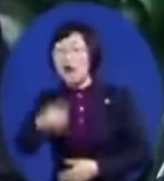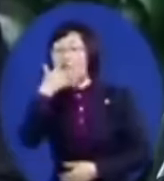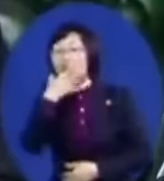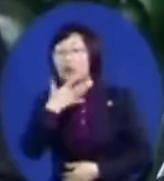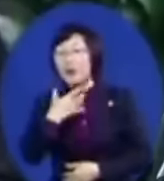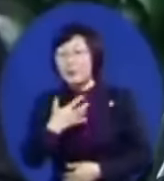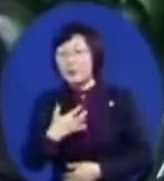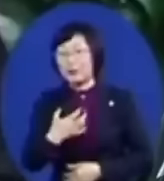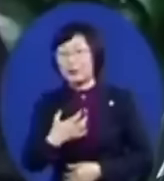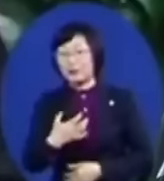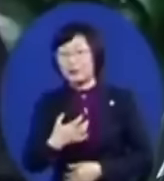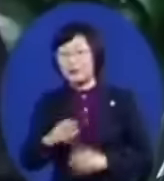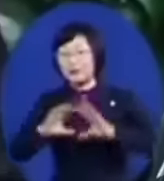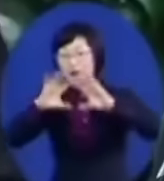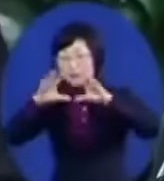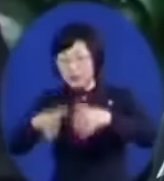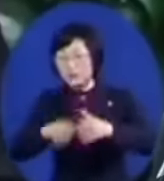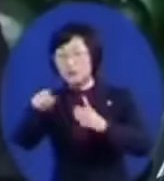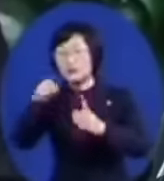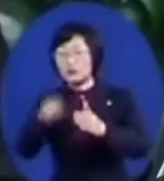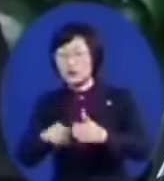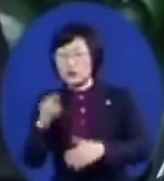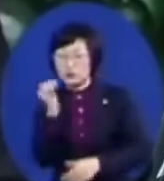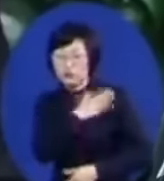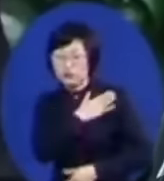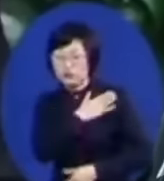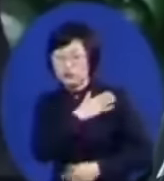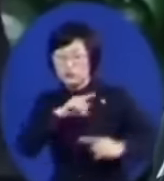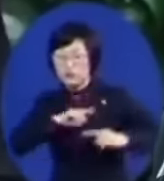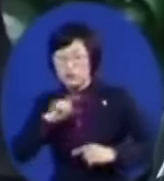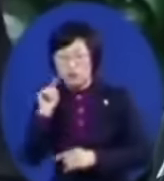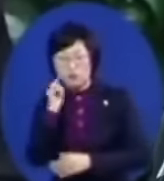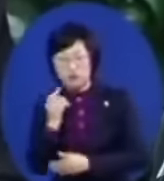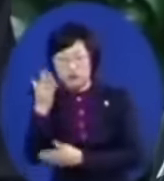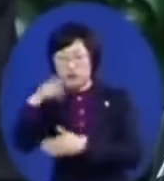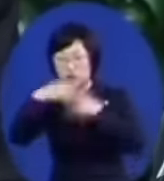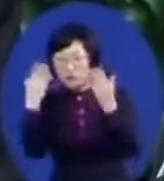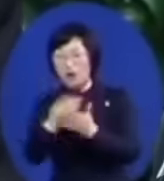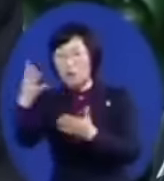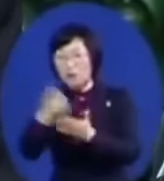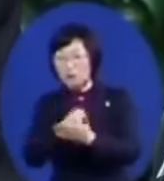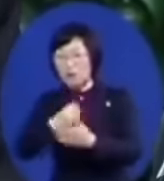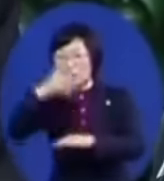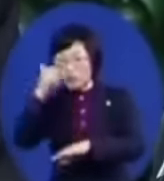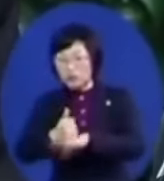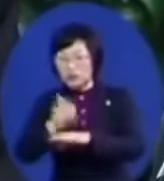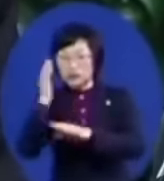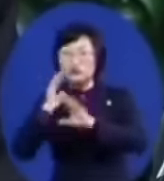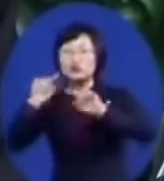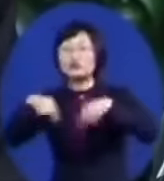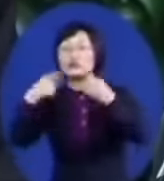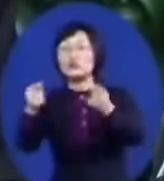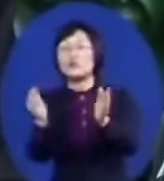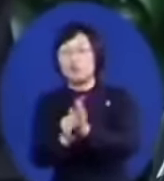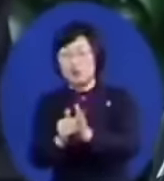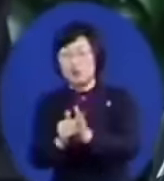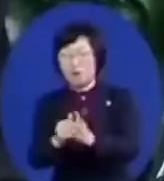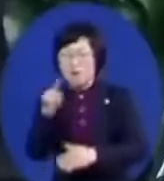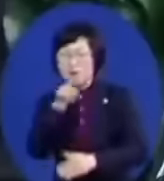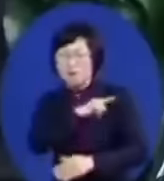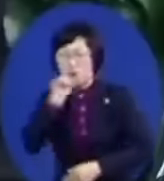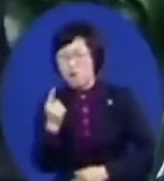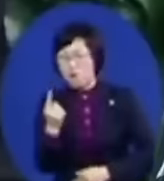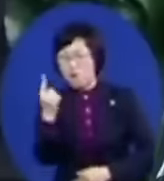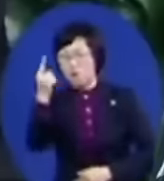아브라함은 세상에서 부귀 영화 공명을 다 누렸고 천당까지 갔습니다. 천당도 제일 높은